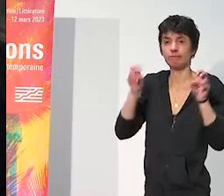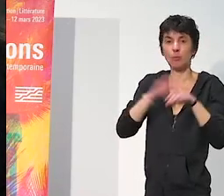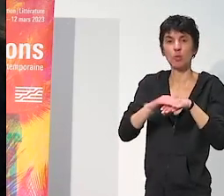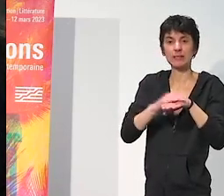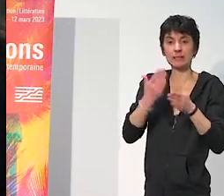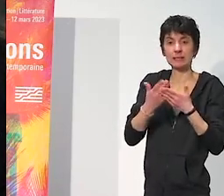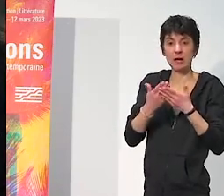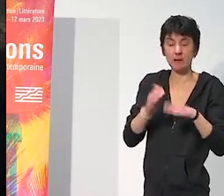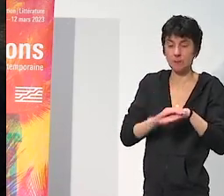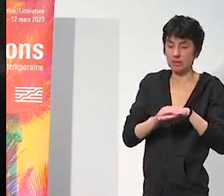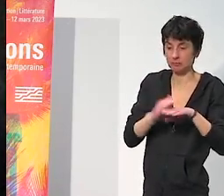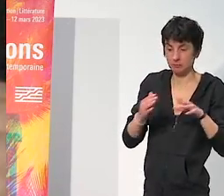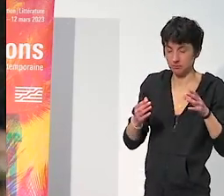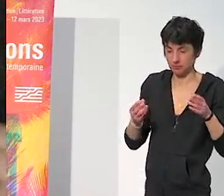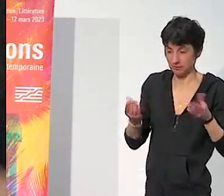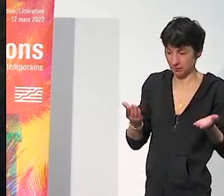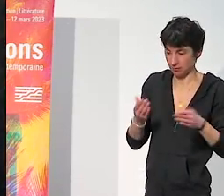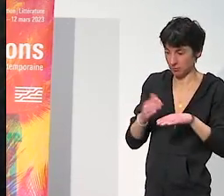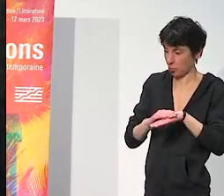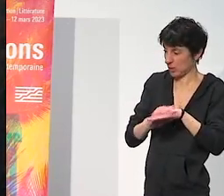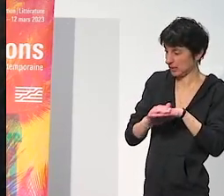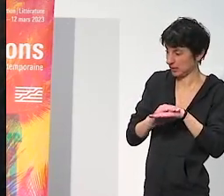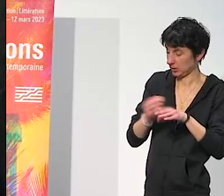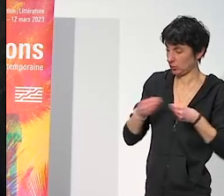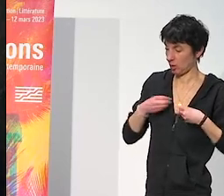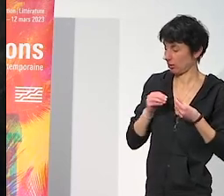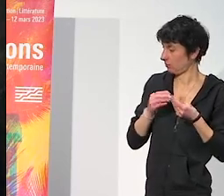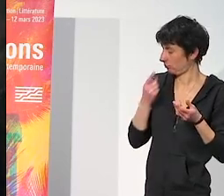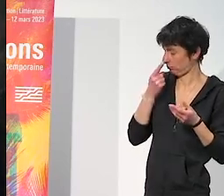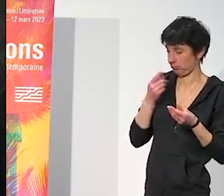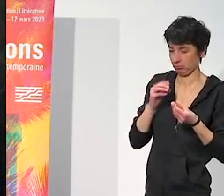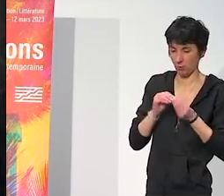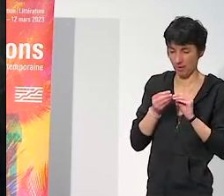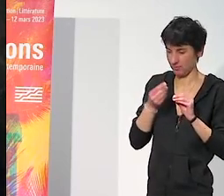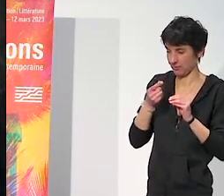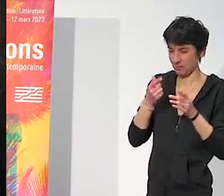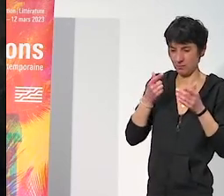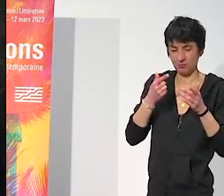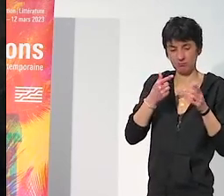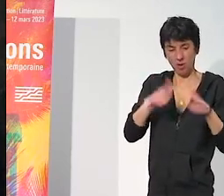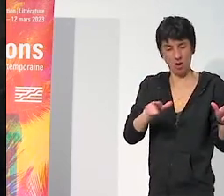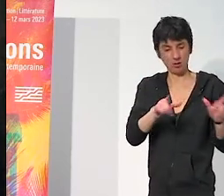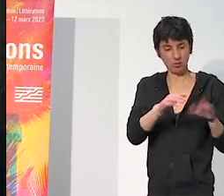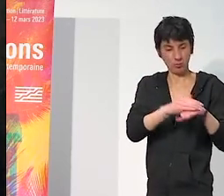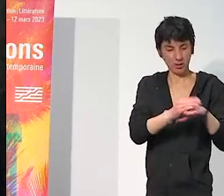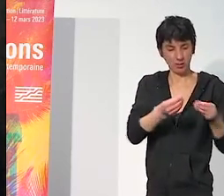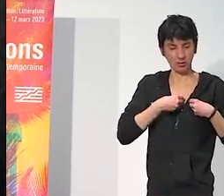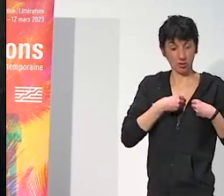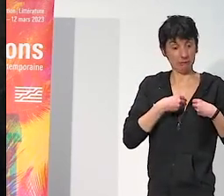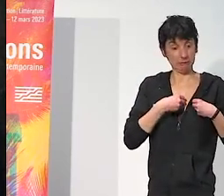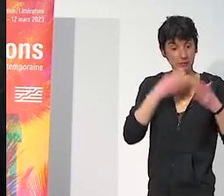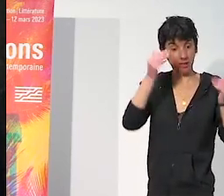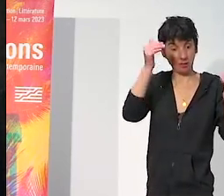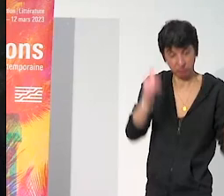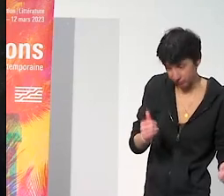ça, ça m'a toujours posé un problème. C'est une langue qui m'a presque toujours désespérée, en